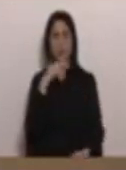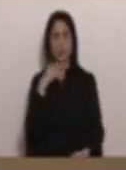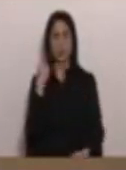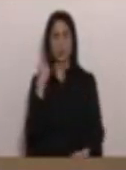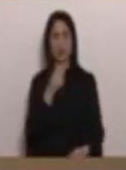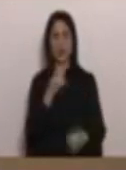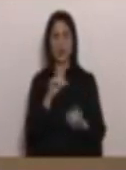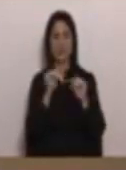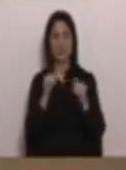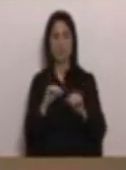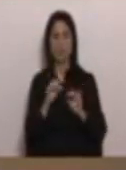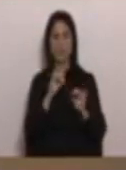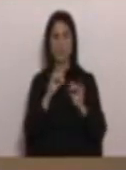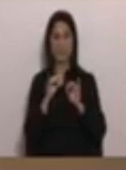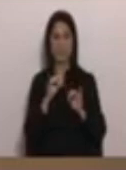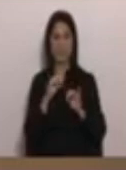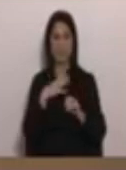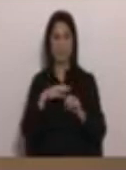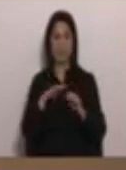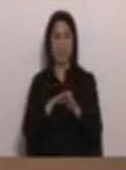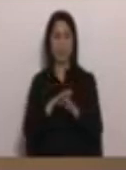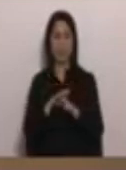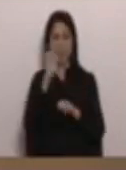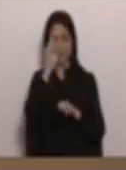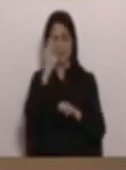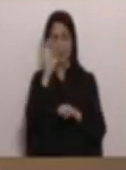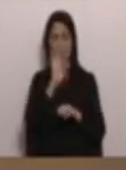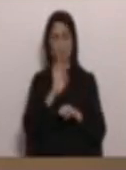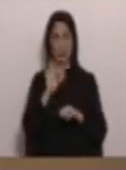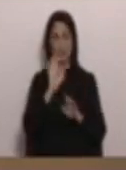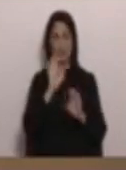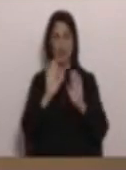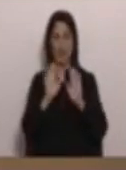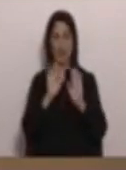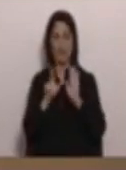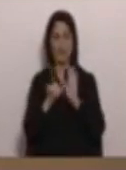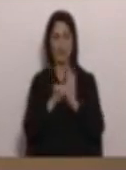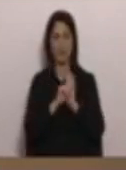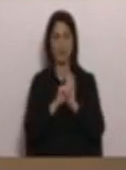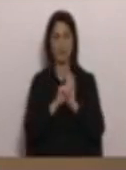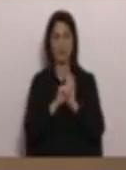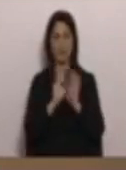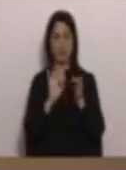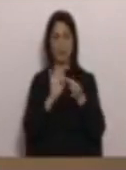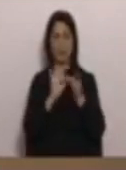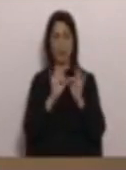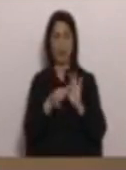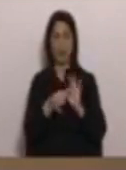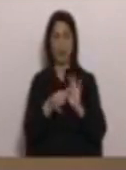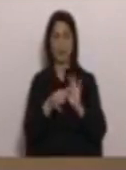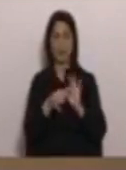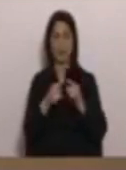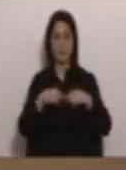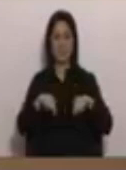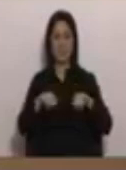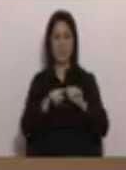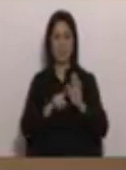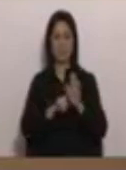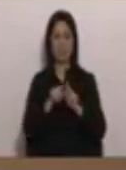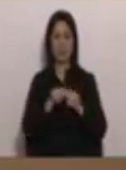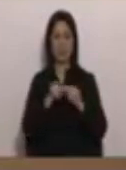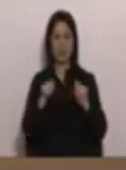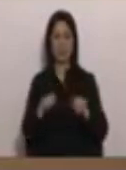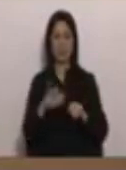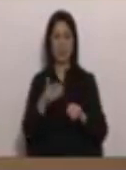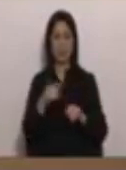ფორმატში გვესაუბრა საქართველოს აღმასრულებელი ხელისუფლების ხელმძღვანელთან, კონკრეტულად საბჭოს შექმნის თაობაზე,